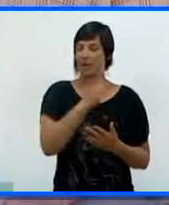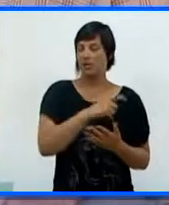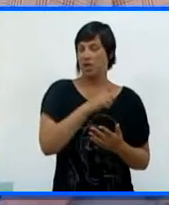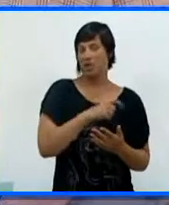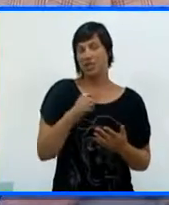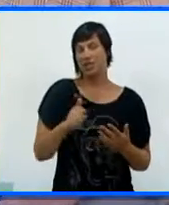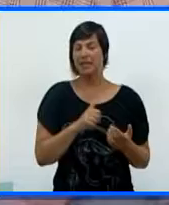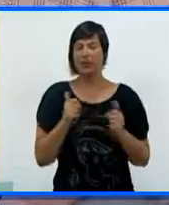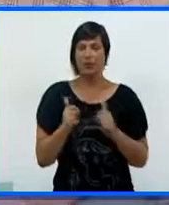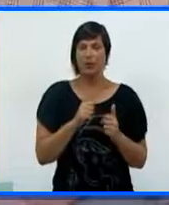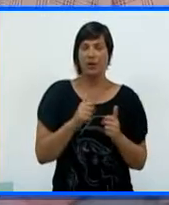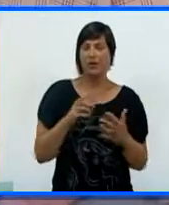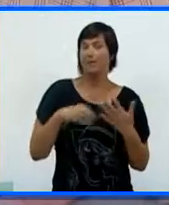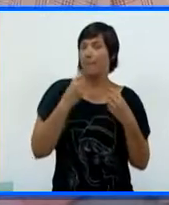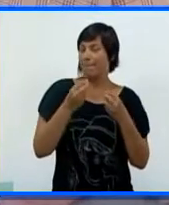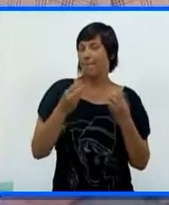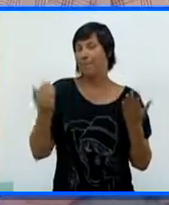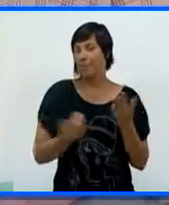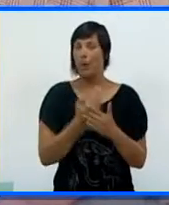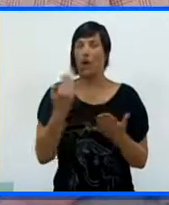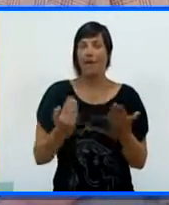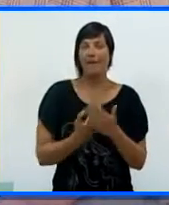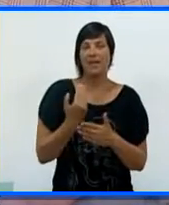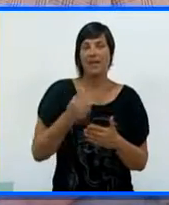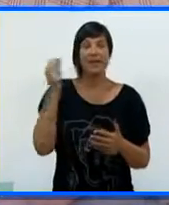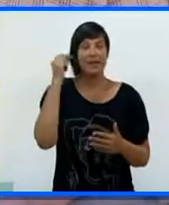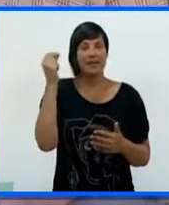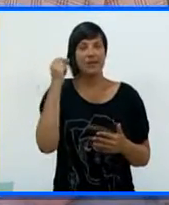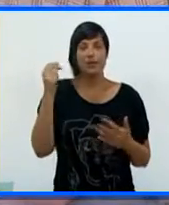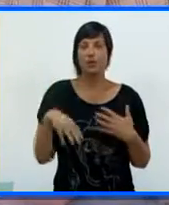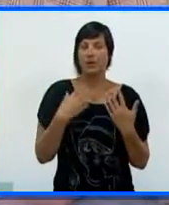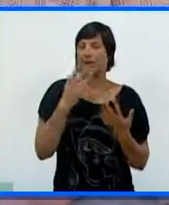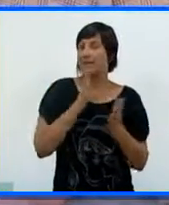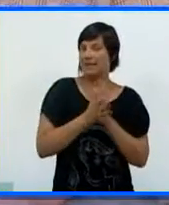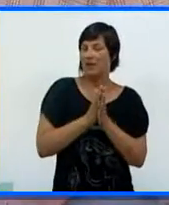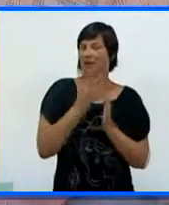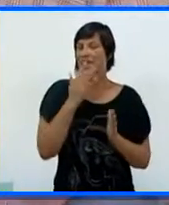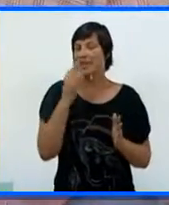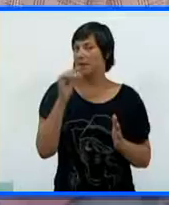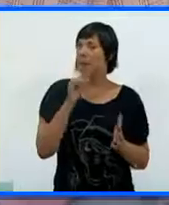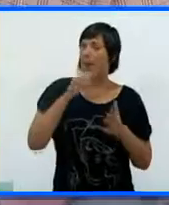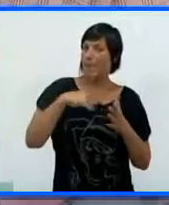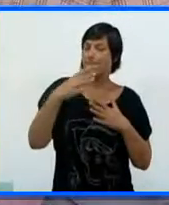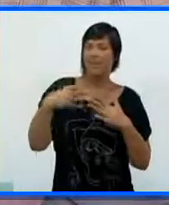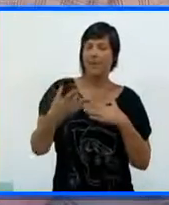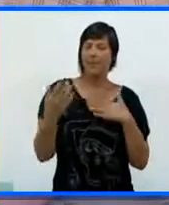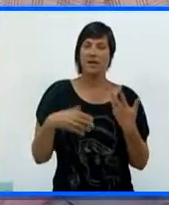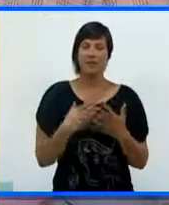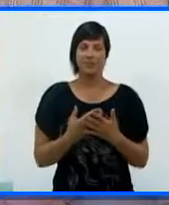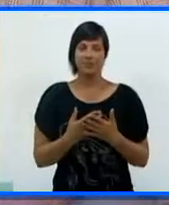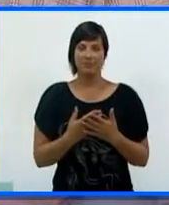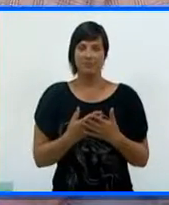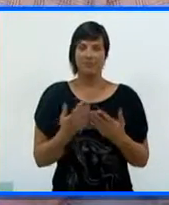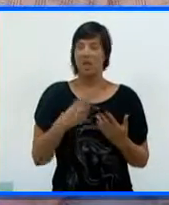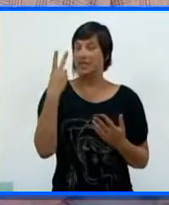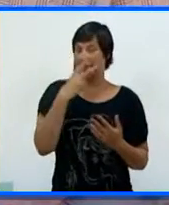članova jedan drugoga se ponavlja riječima ako mi je čuo, pa mi znakovni jezik tako malo pomalo, više puta se